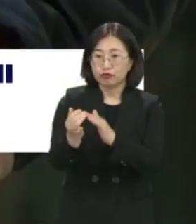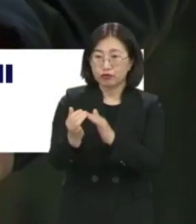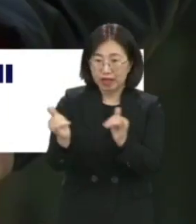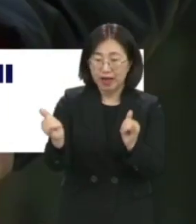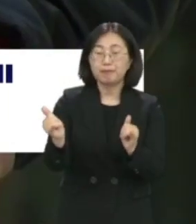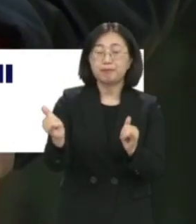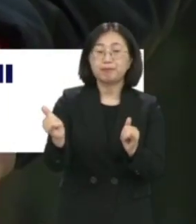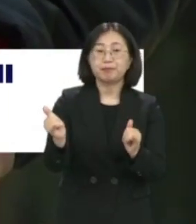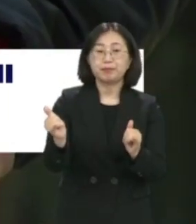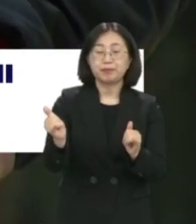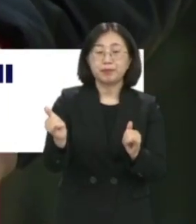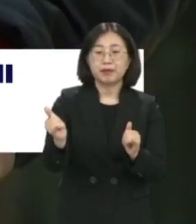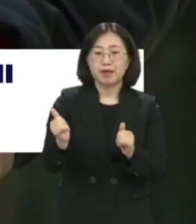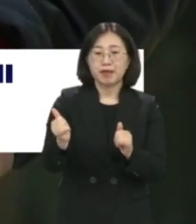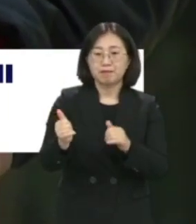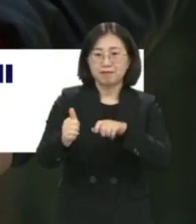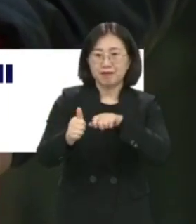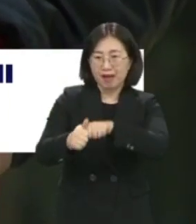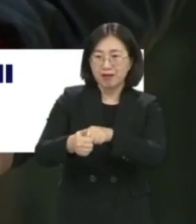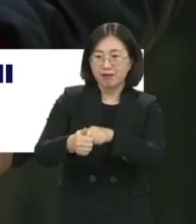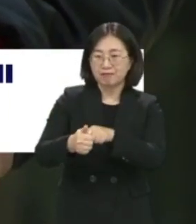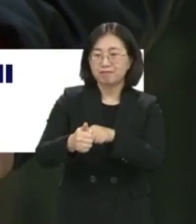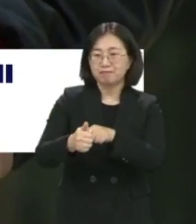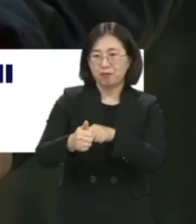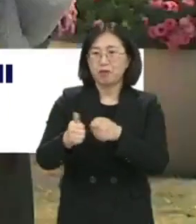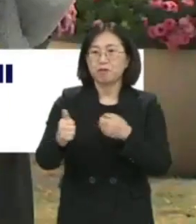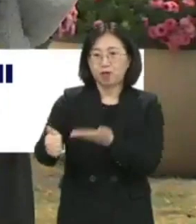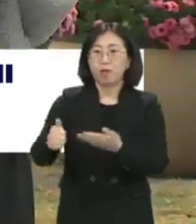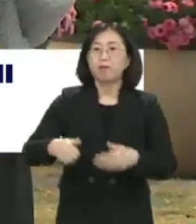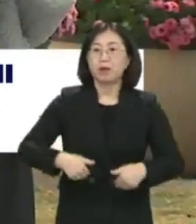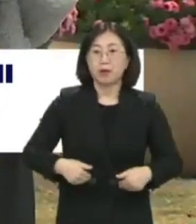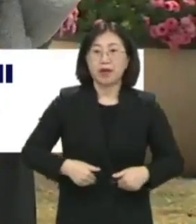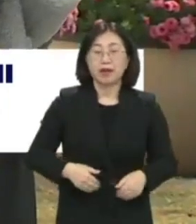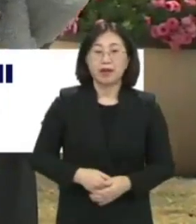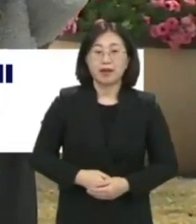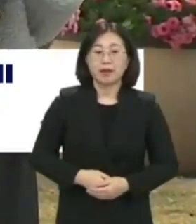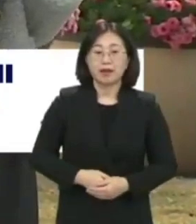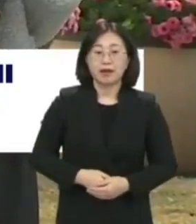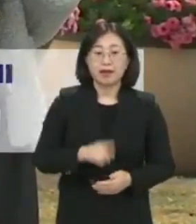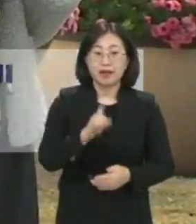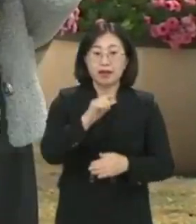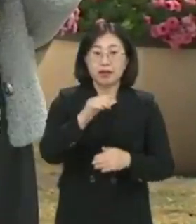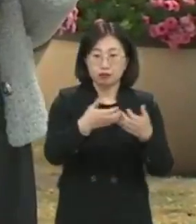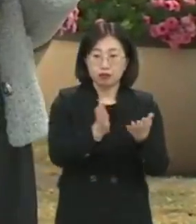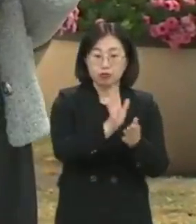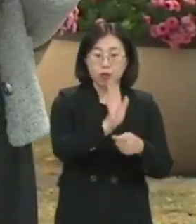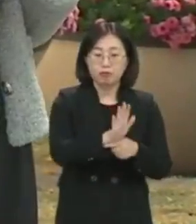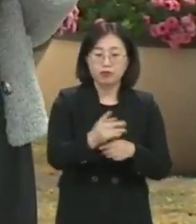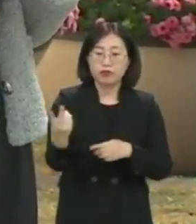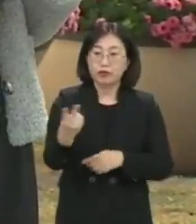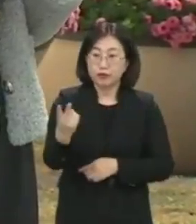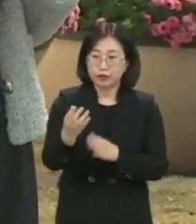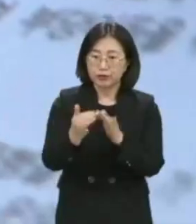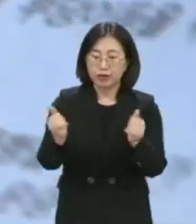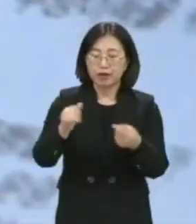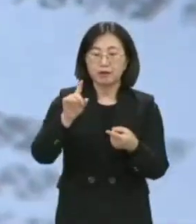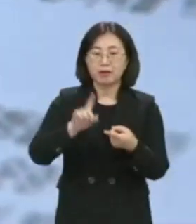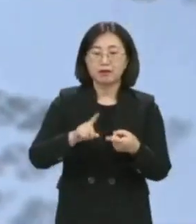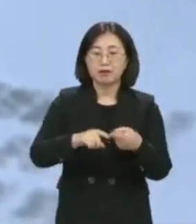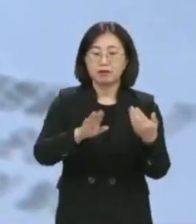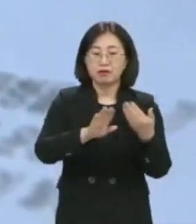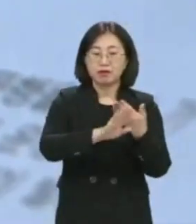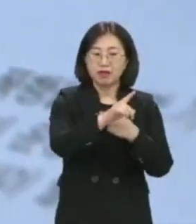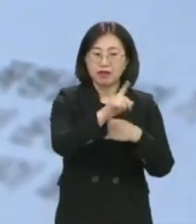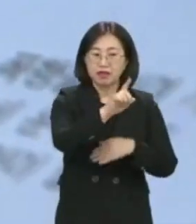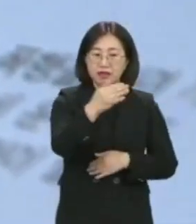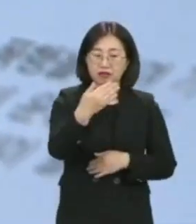부 명을 강히 징계해야 한다고 주장했습니다 기 제기된 두 간부를 다른